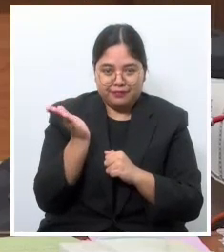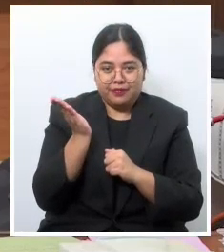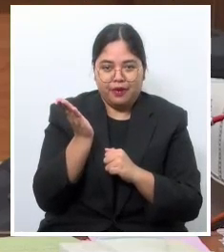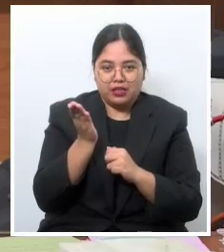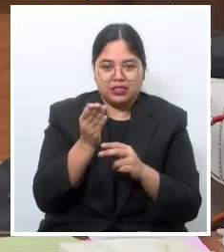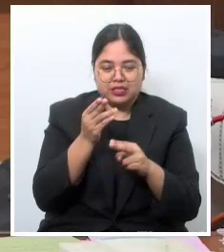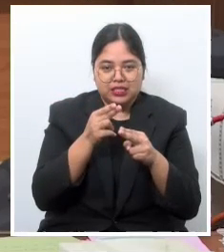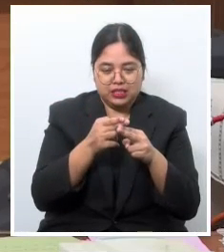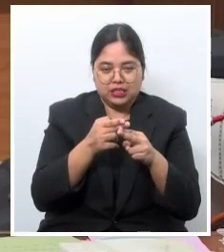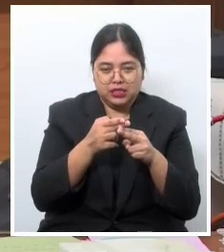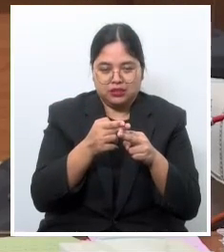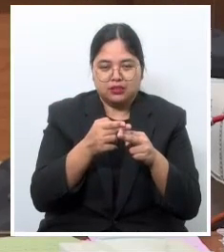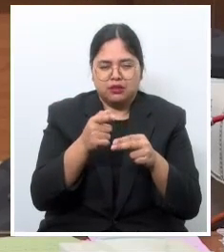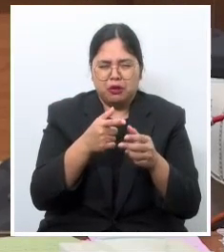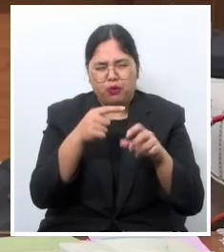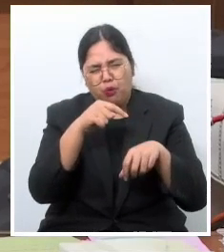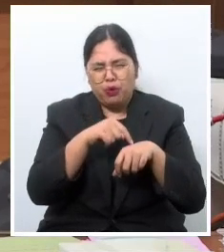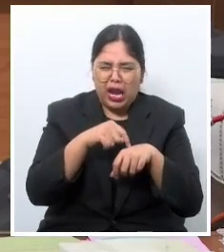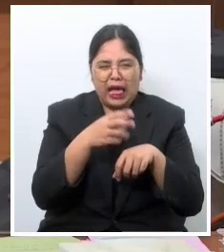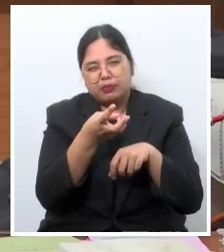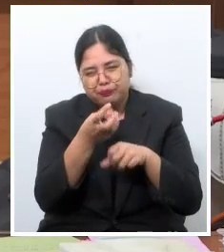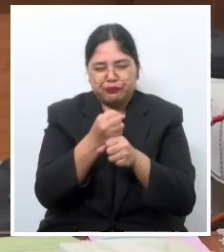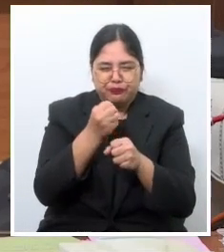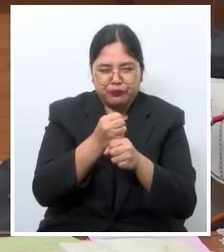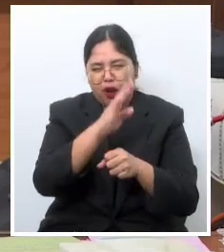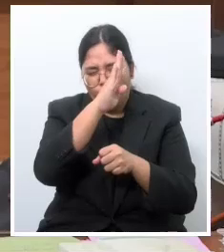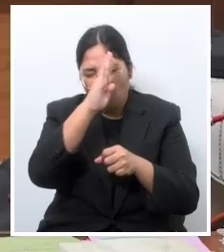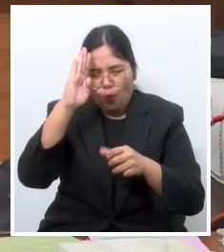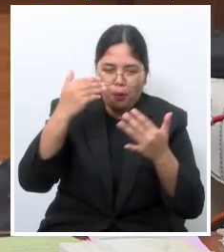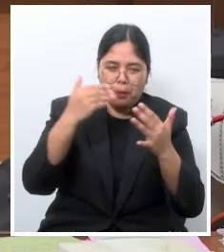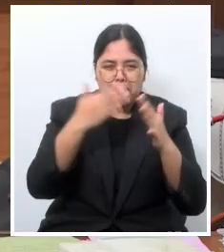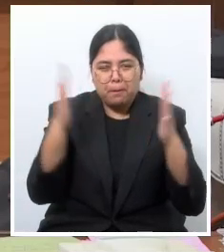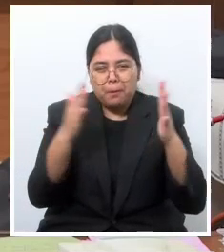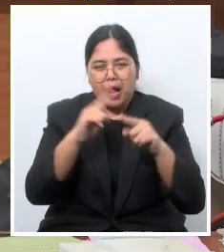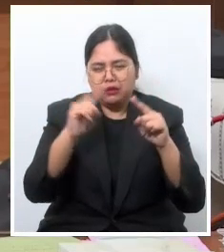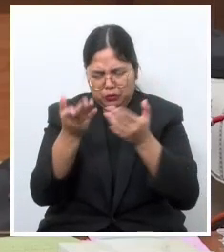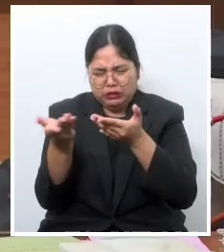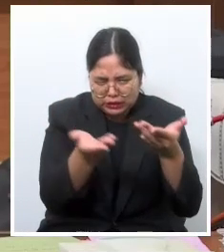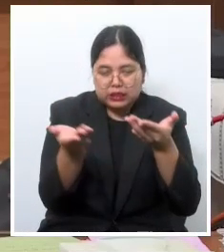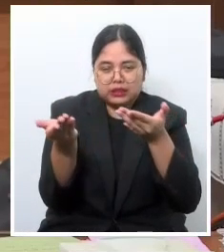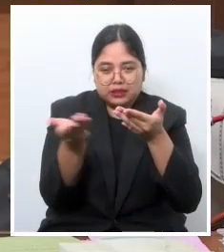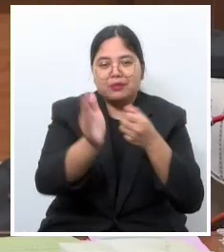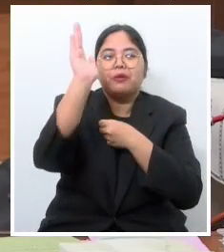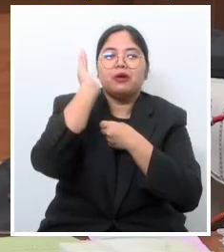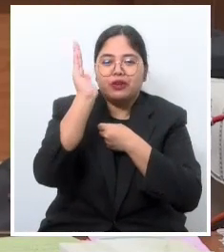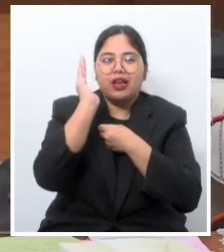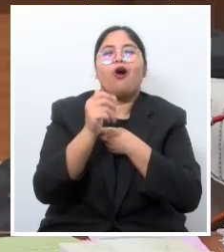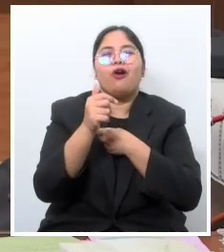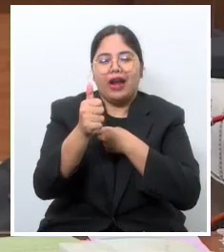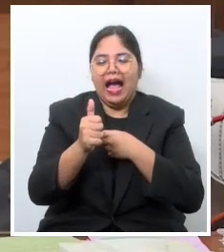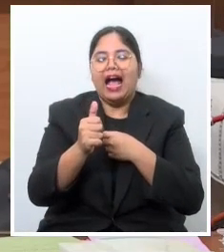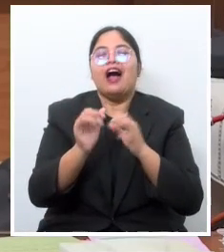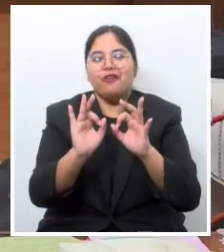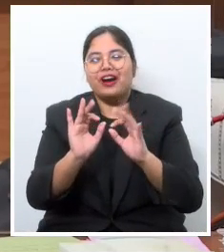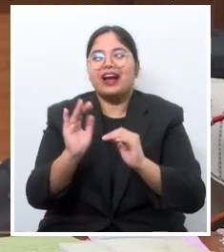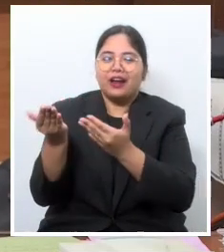เ่อเวลาน่าจะน้อยมากแต่ยังกรุณาทางวิทยาัฐก็ยังกรุณาเชิญมาได้แล้วก็ท่านก็กรุณาให้เกียรติในการที่